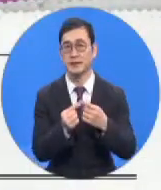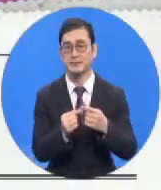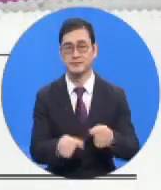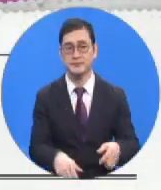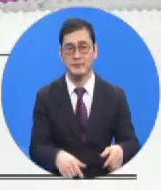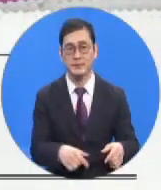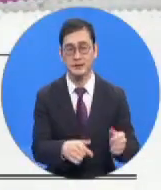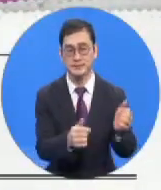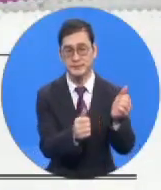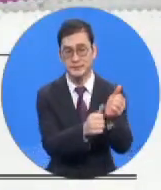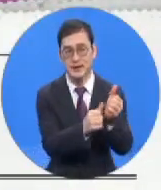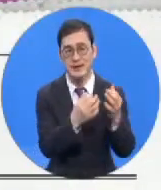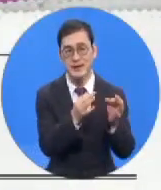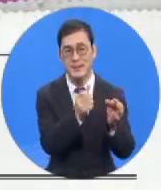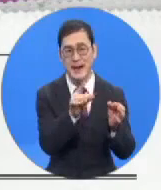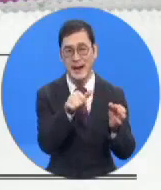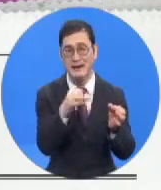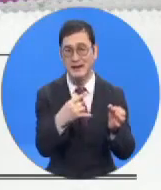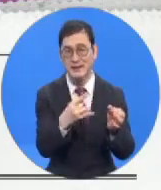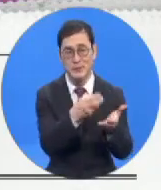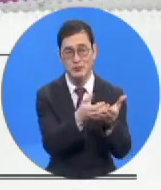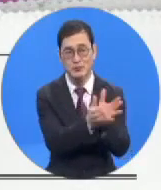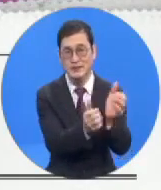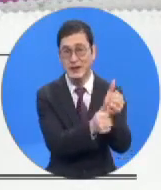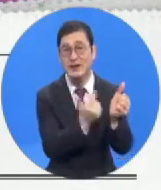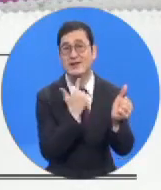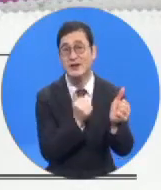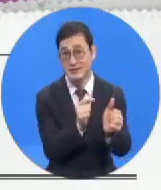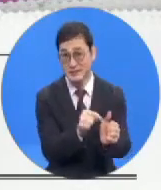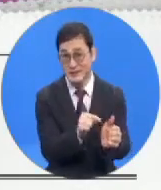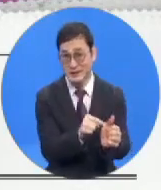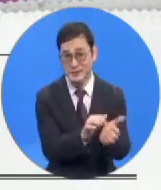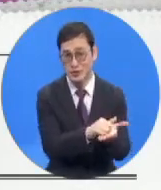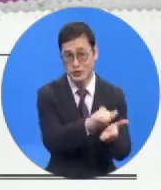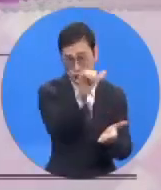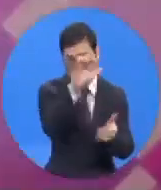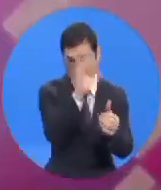김학의 출금, 누가 주도했나?